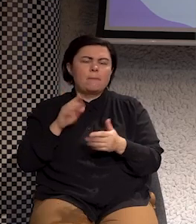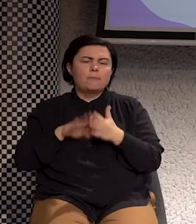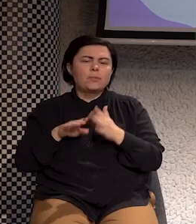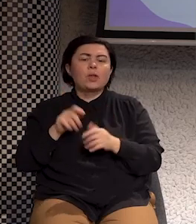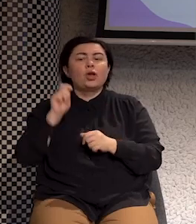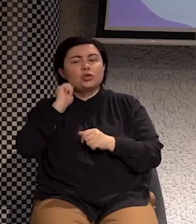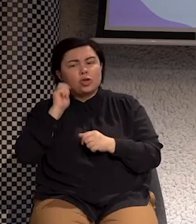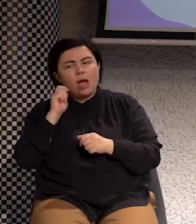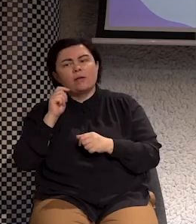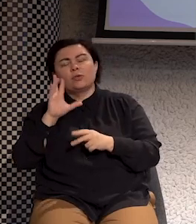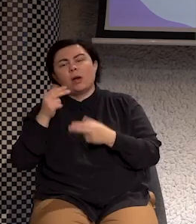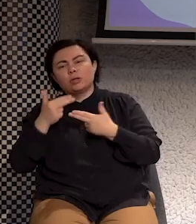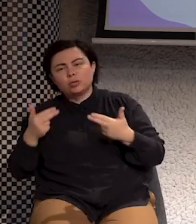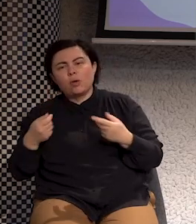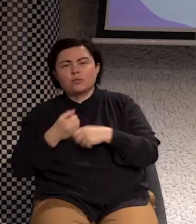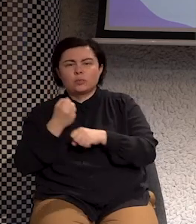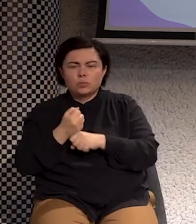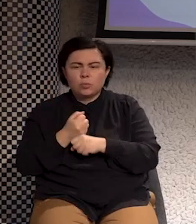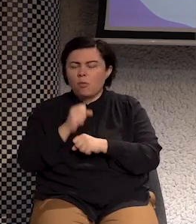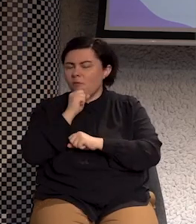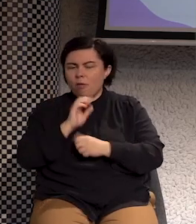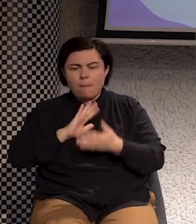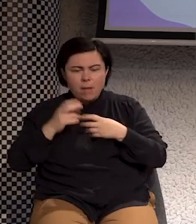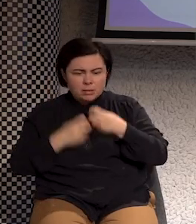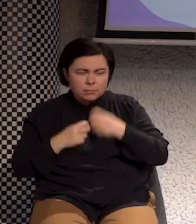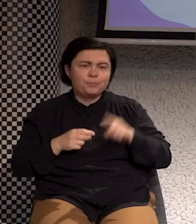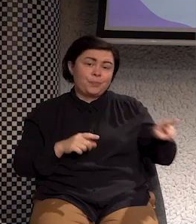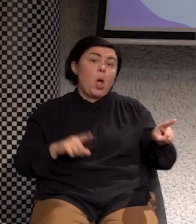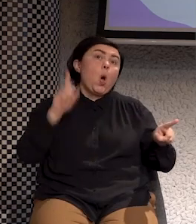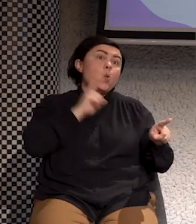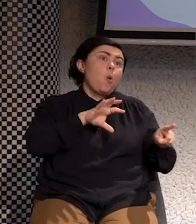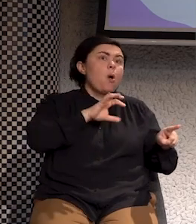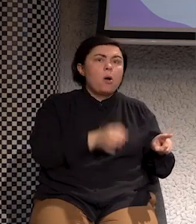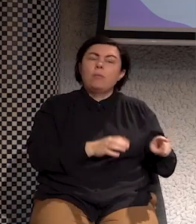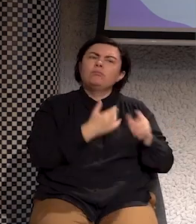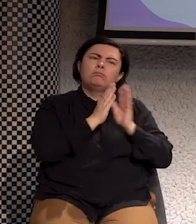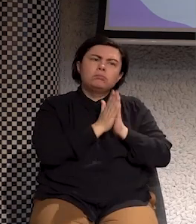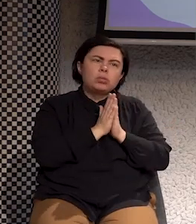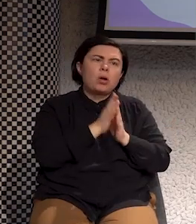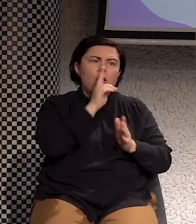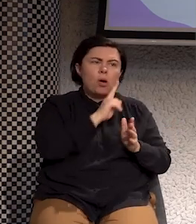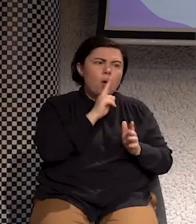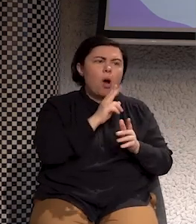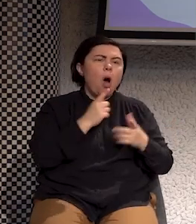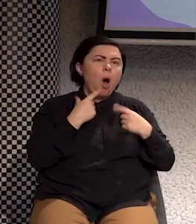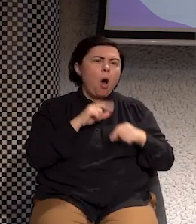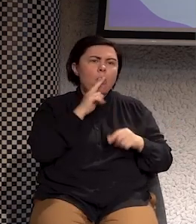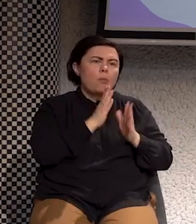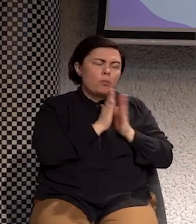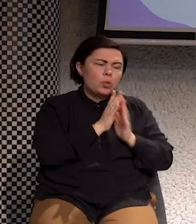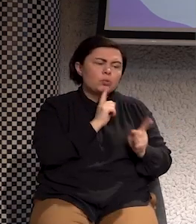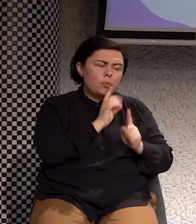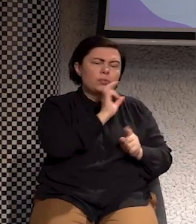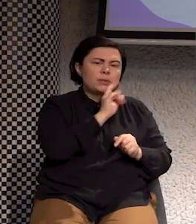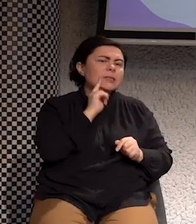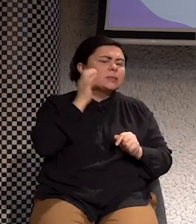Dziewczynki grzeczne, dobre, współpracują, żadnych problemów. Natomiast chłopcy, to prosimy tutaj rodziców obecnych chłopców, żebyście porozmawiali ze